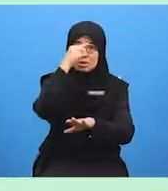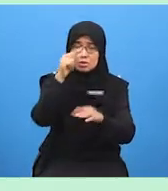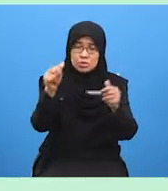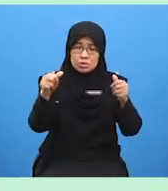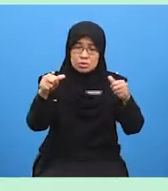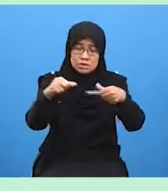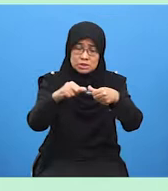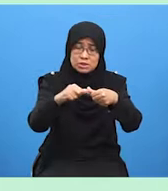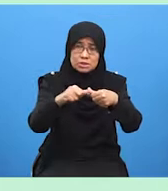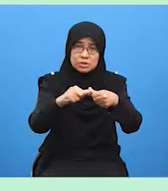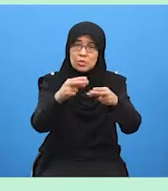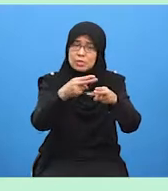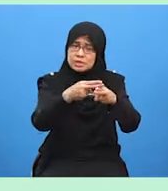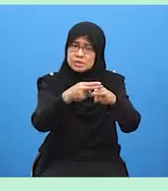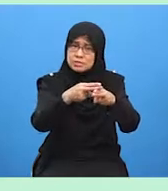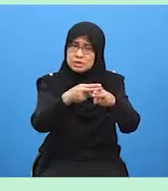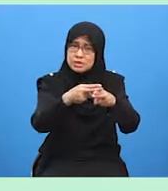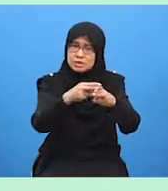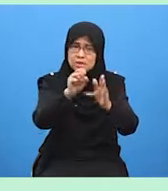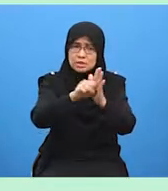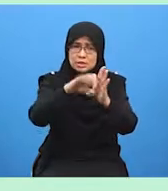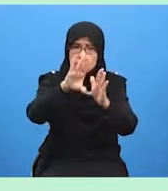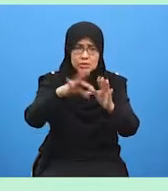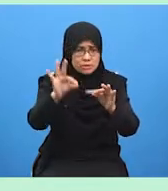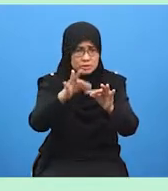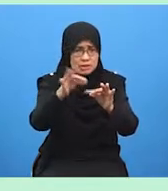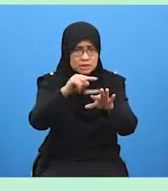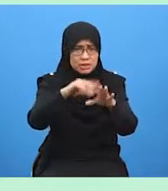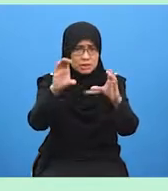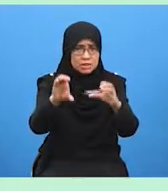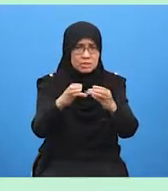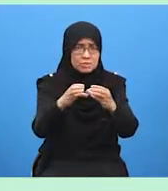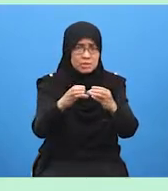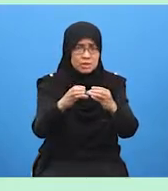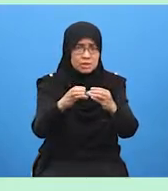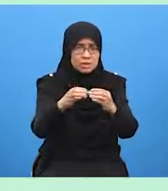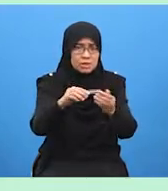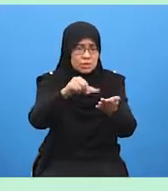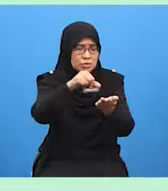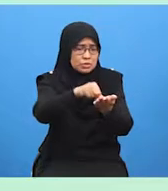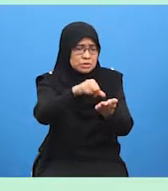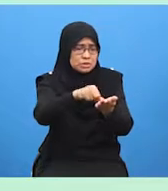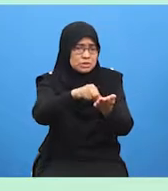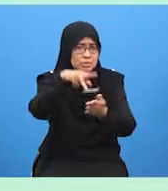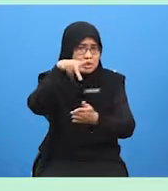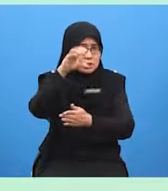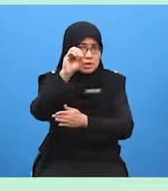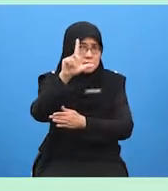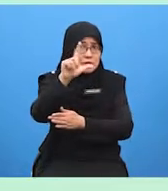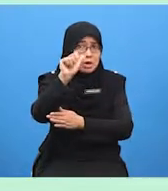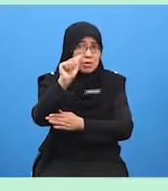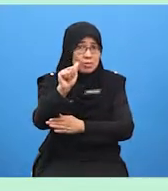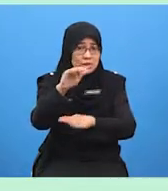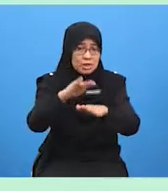cantuman sementara sebelum jahitan dilakukan, menyemat pola pada fabrik dan